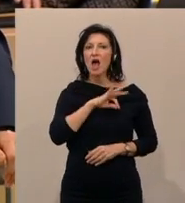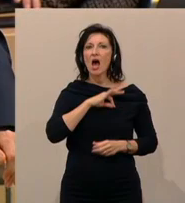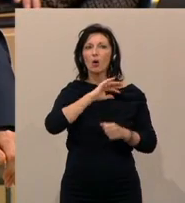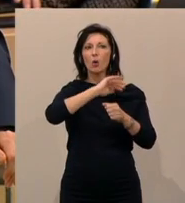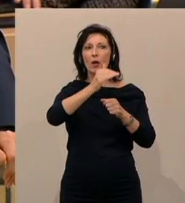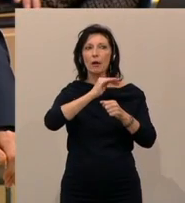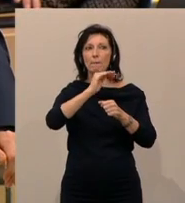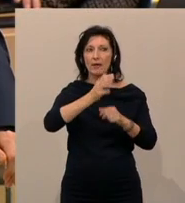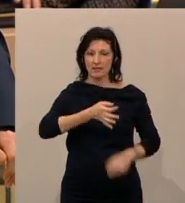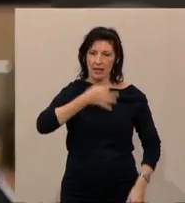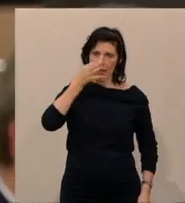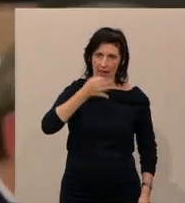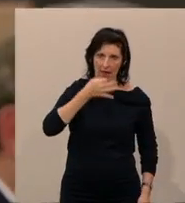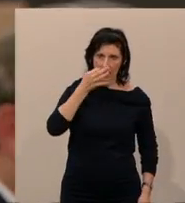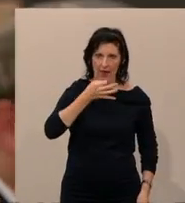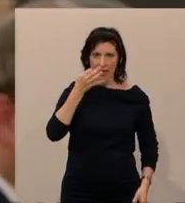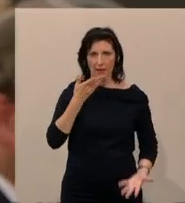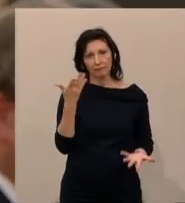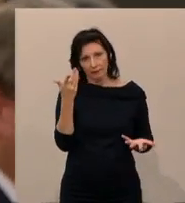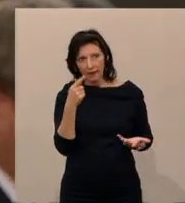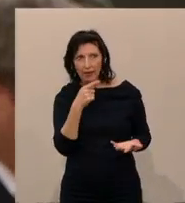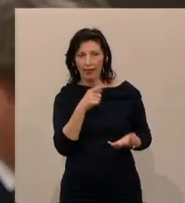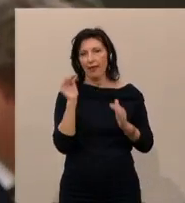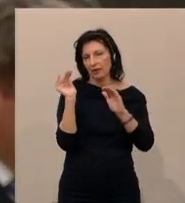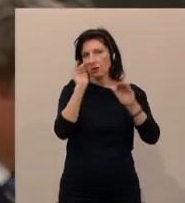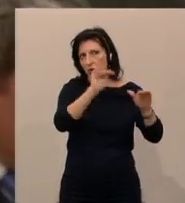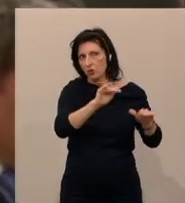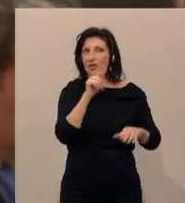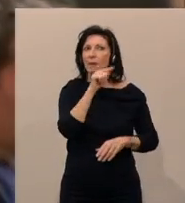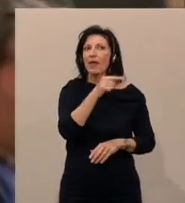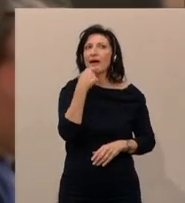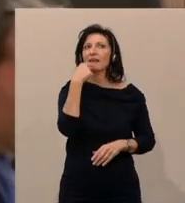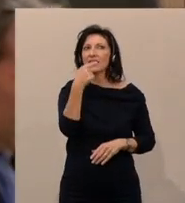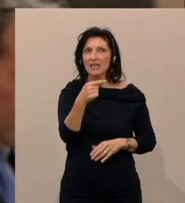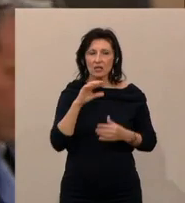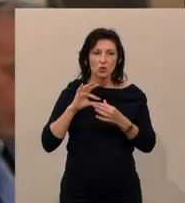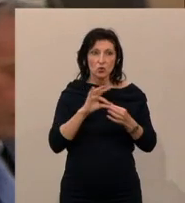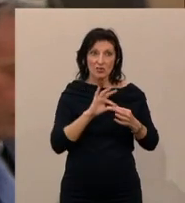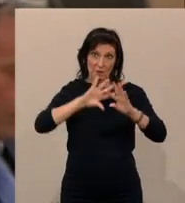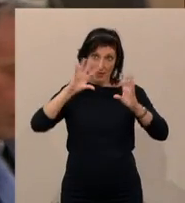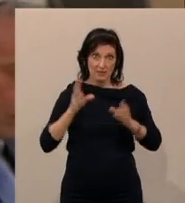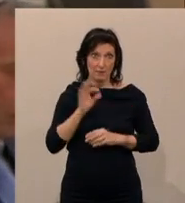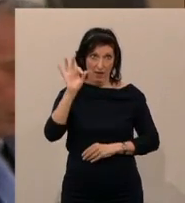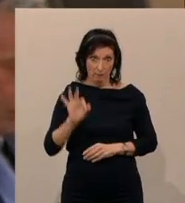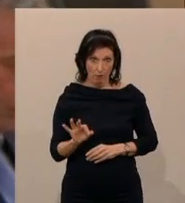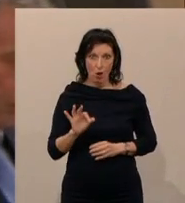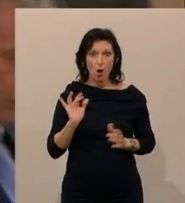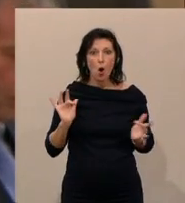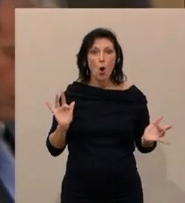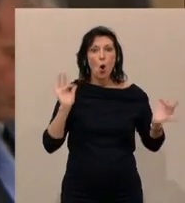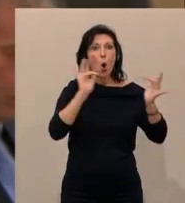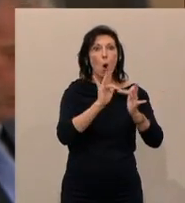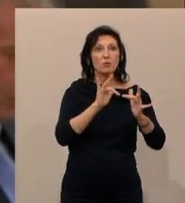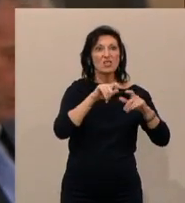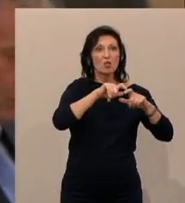diesem Rednerpult, wie immer auch im Schutz der Immunität, eines in den Raum gestellt zur Freiheitlichen Partei als Ganzes, von der Oppositionsbank